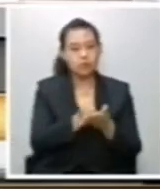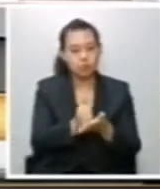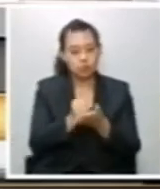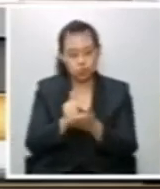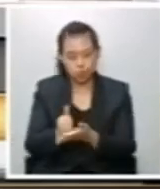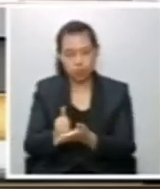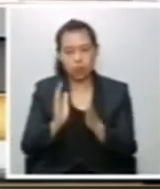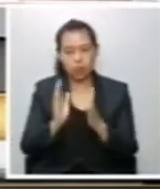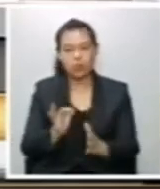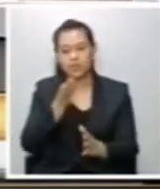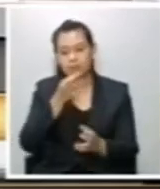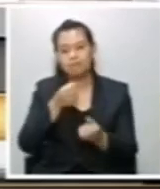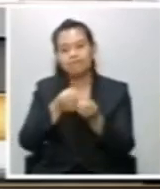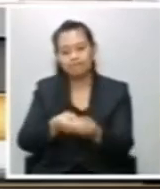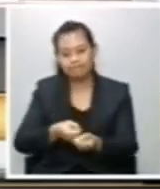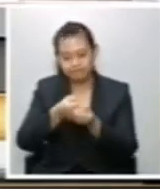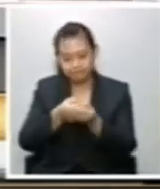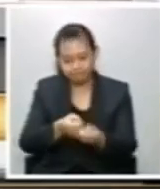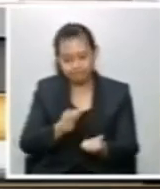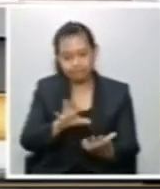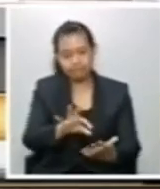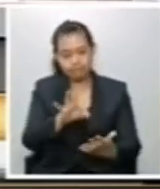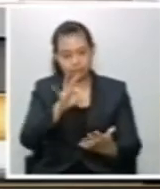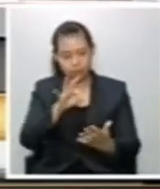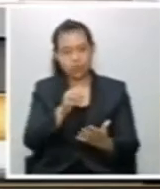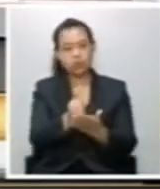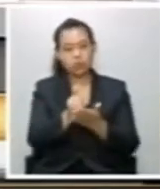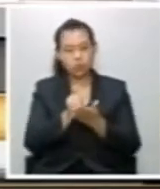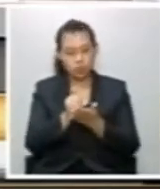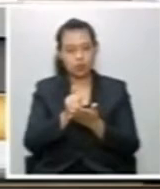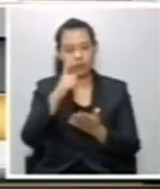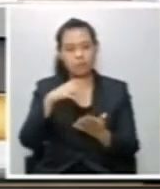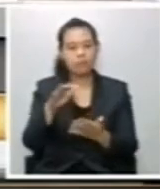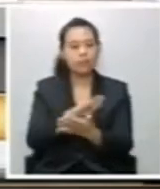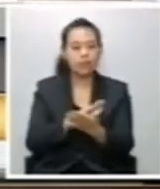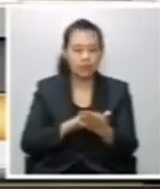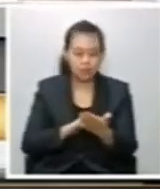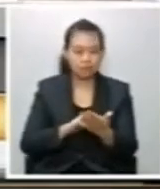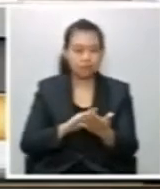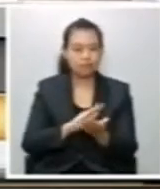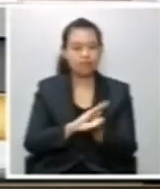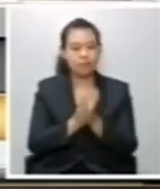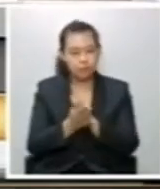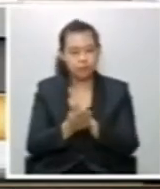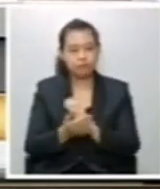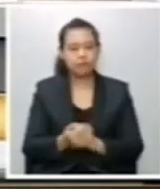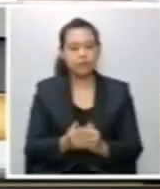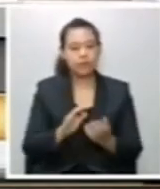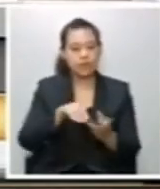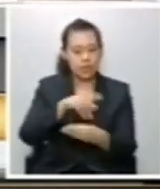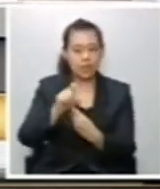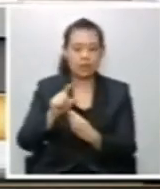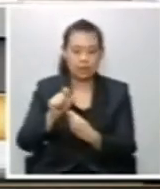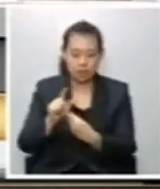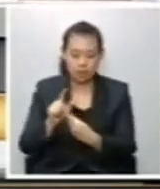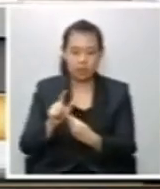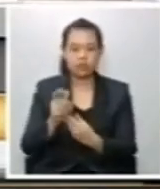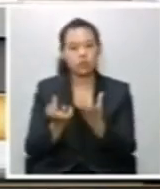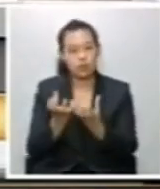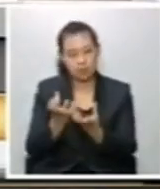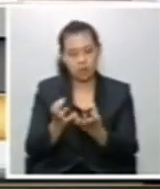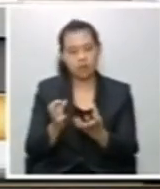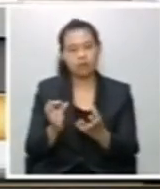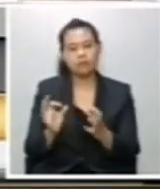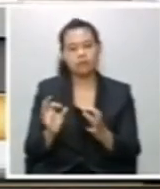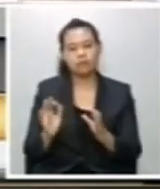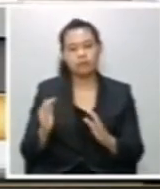โดยเฉพาะออกมาให้เป็นประโยชน์กับชาติบ้านเมืองเราอยากเห็นการปรับโครงสร้างทางเศรษฐกิจที่เป็นธรรมเราอยากเห็นความเป็นธรรม